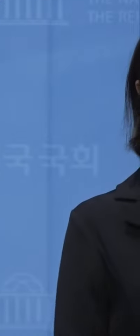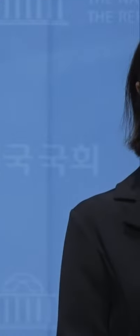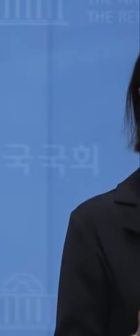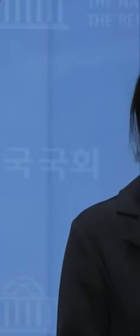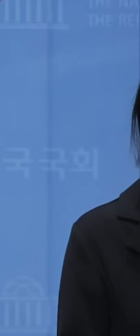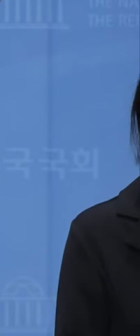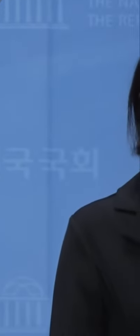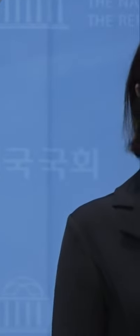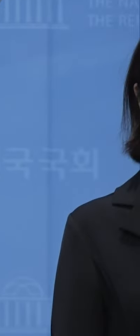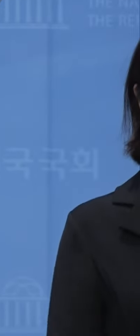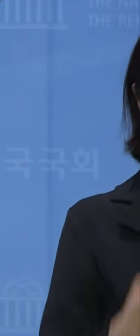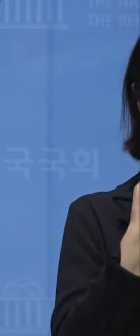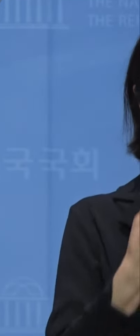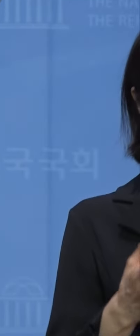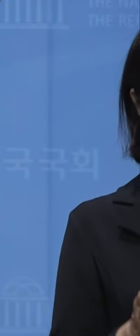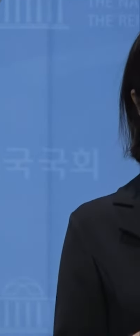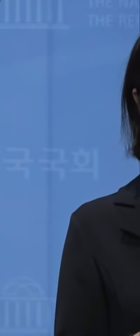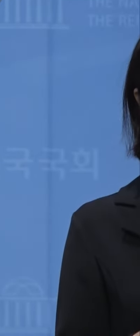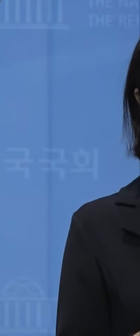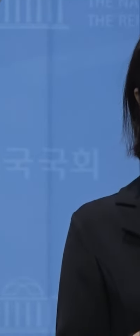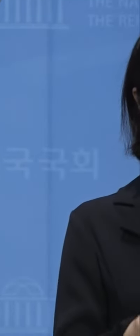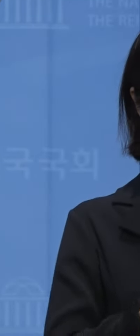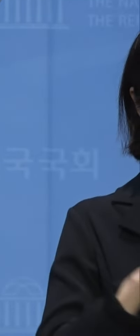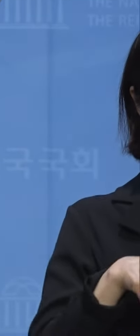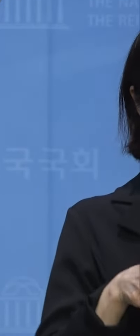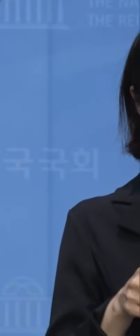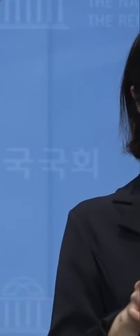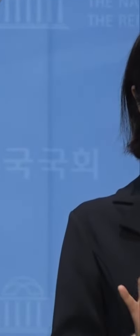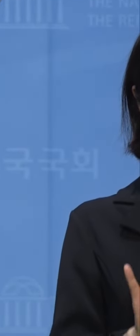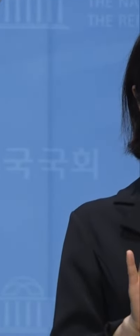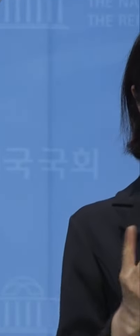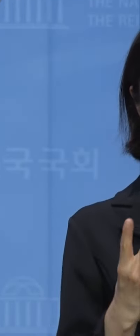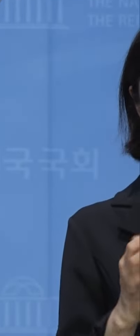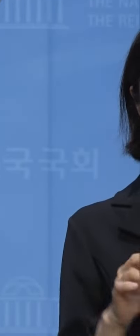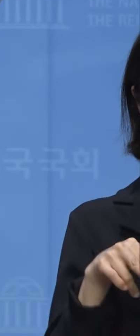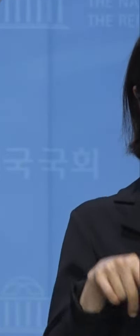안녕하세요. 민주당 정봉주입니다.